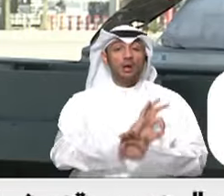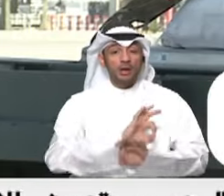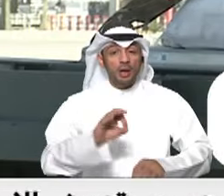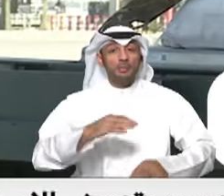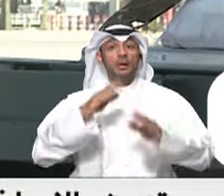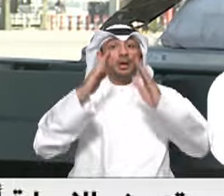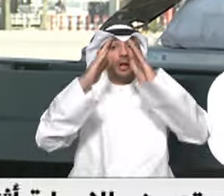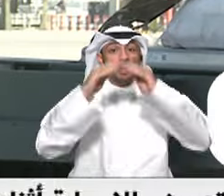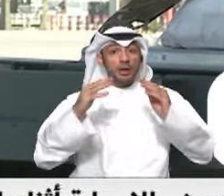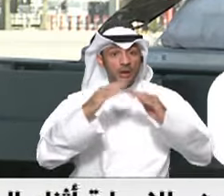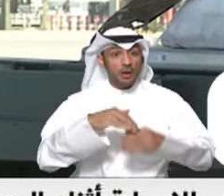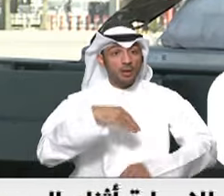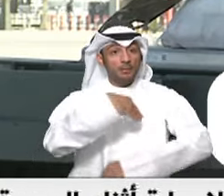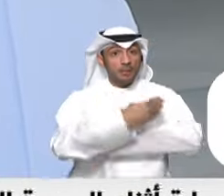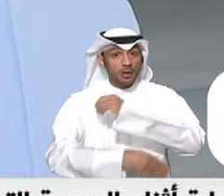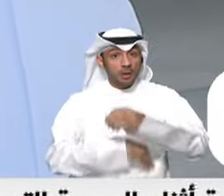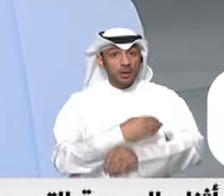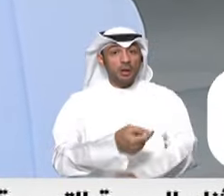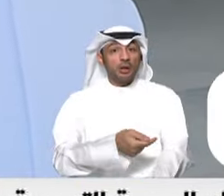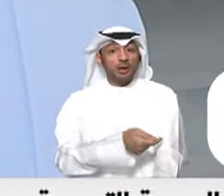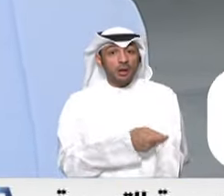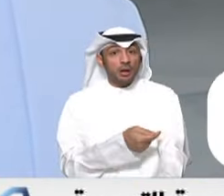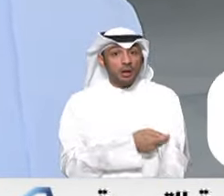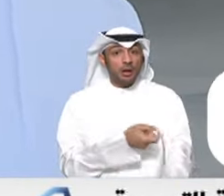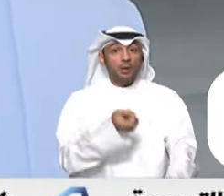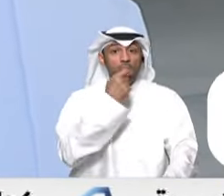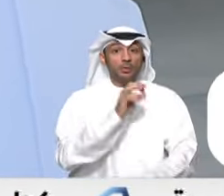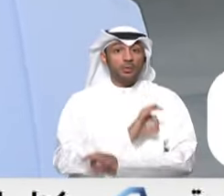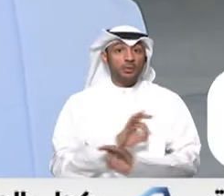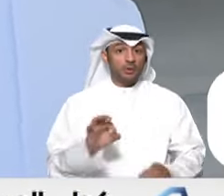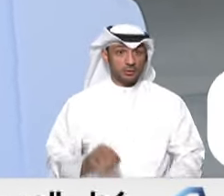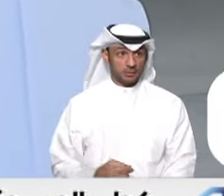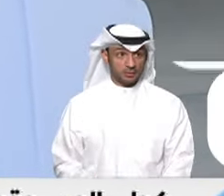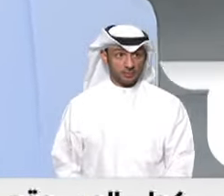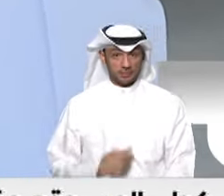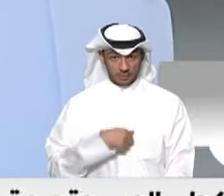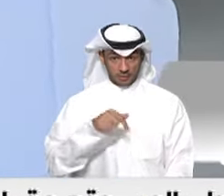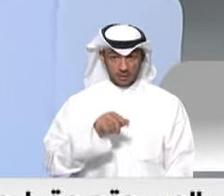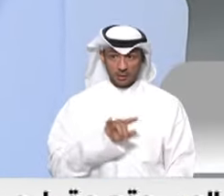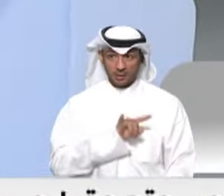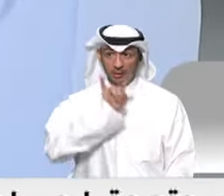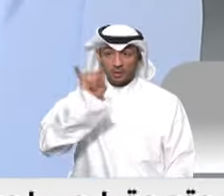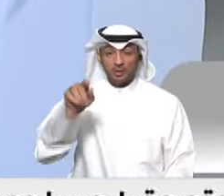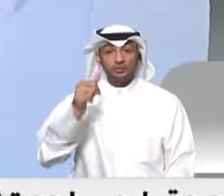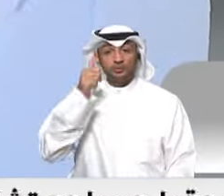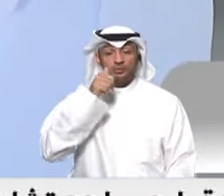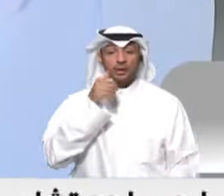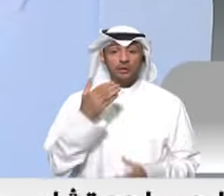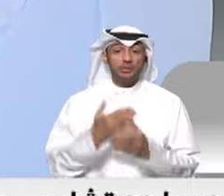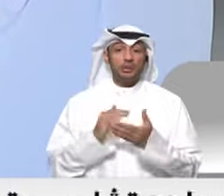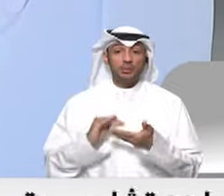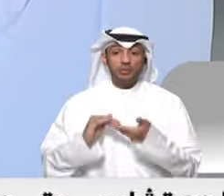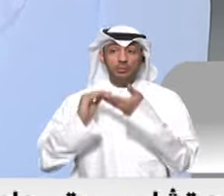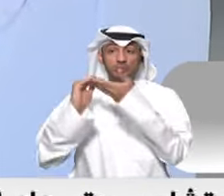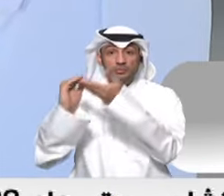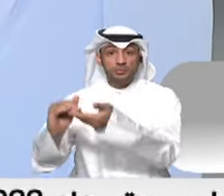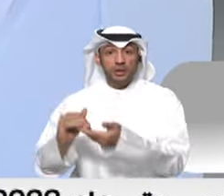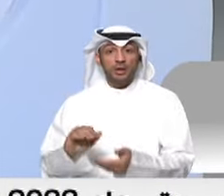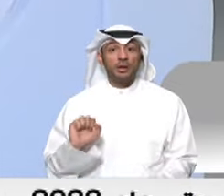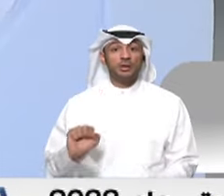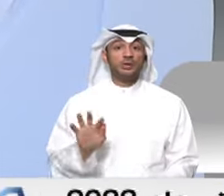والخيام بحمولة 10 طن. متوجهين إلى السودان لتقديم المساعدات بحمولة مكونة